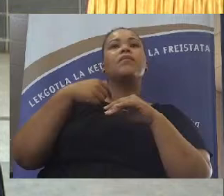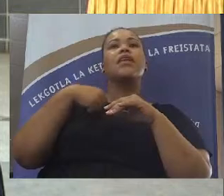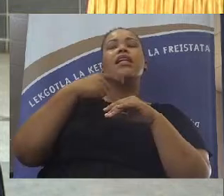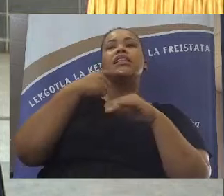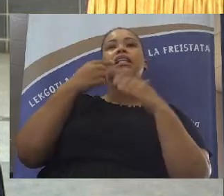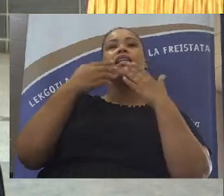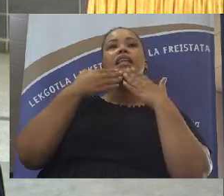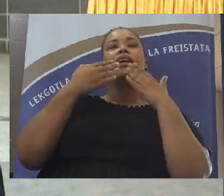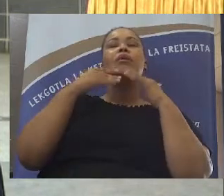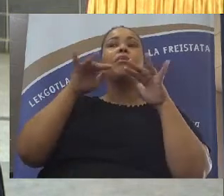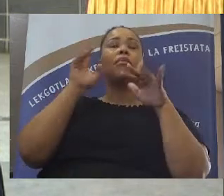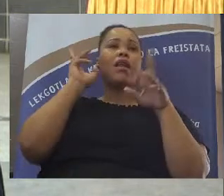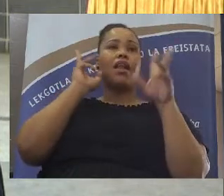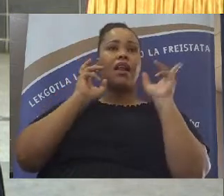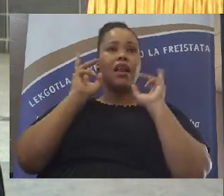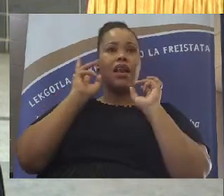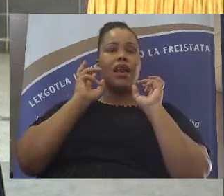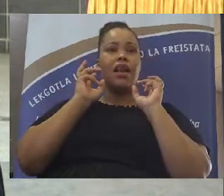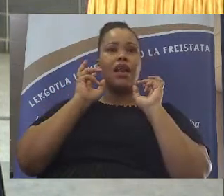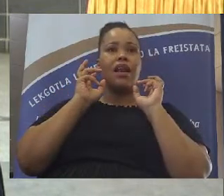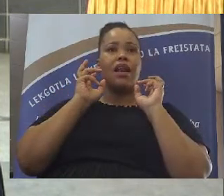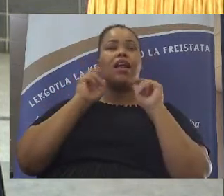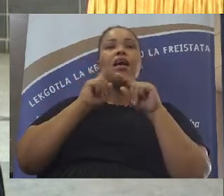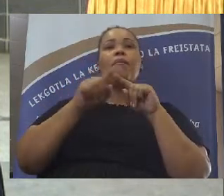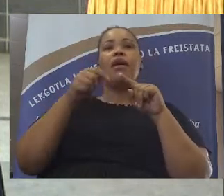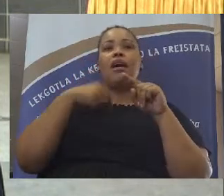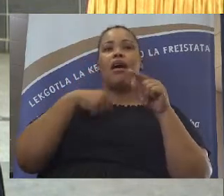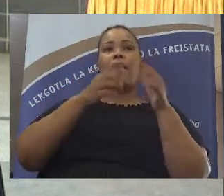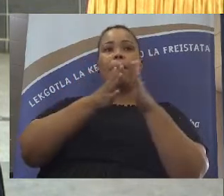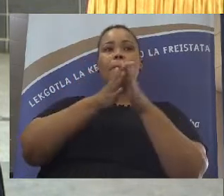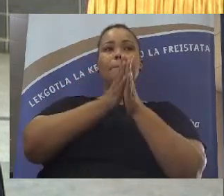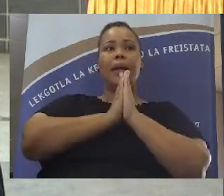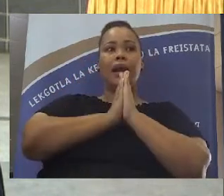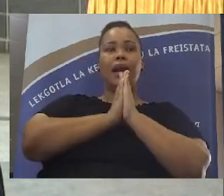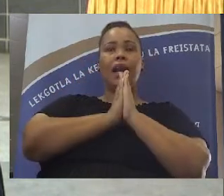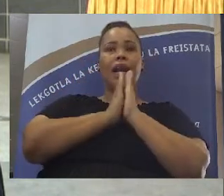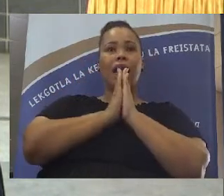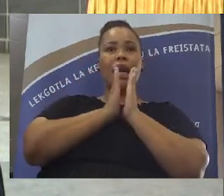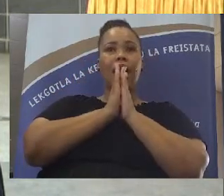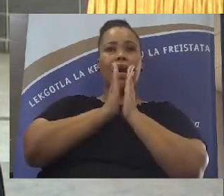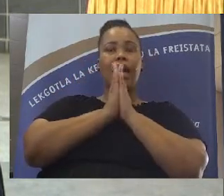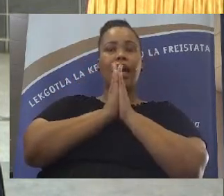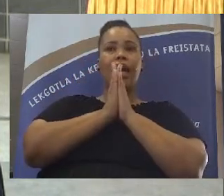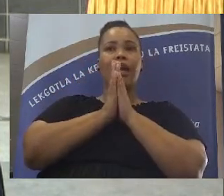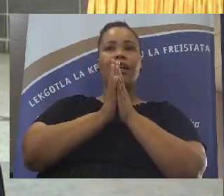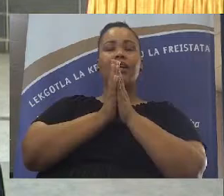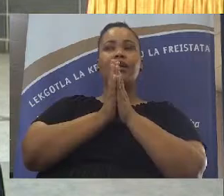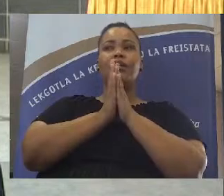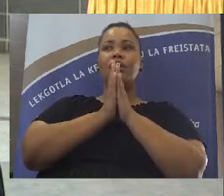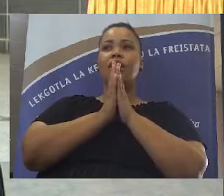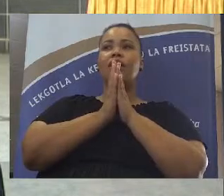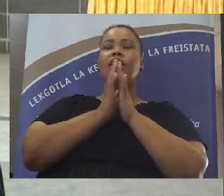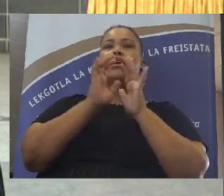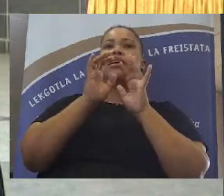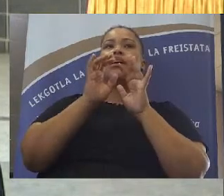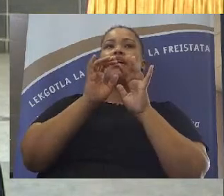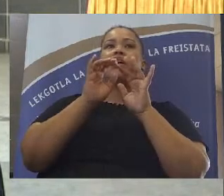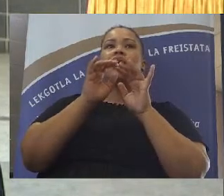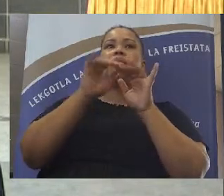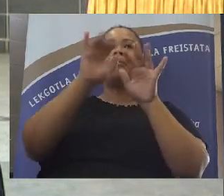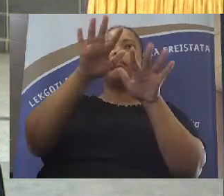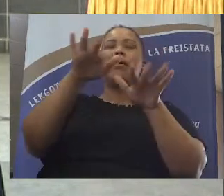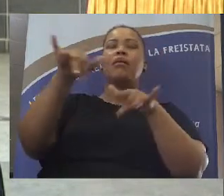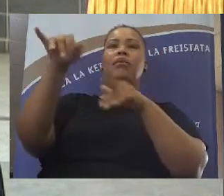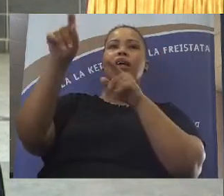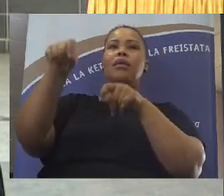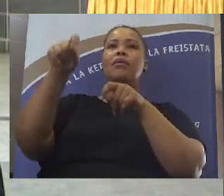julle wat geluister het, maar ek bid by julle vandag. Asseblief praat met die parlement daarbo, sê hulle moenie